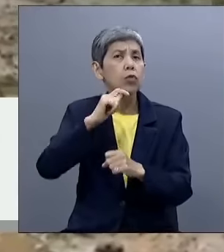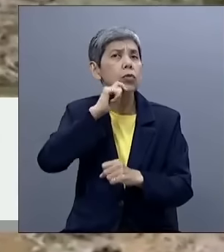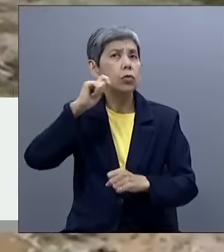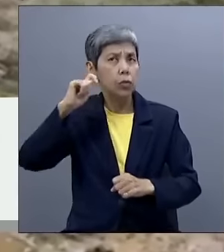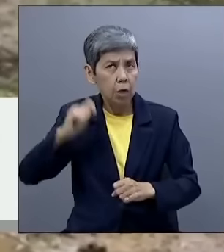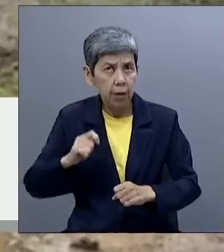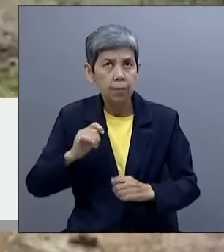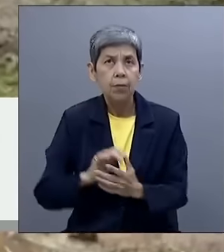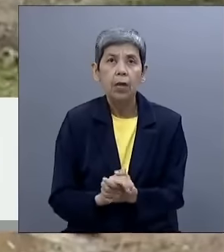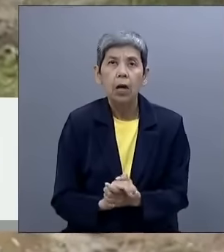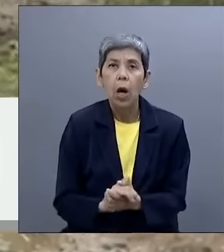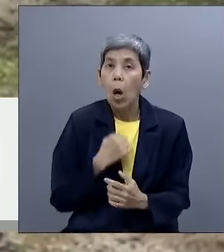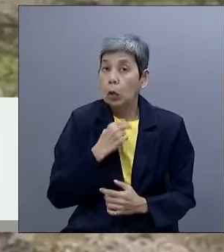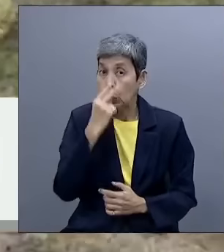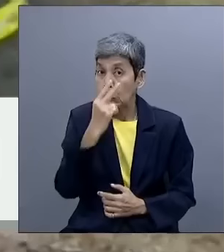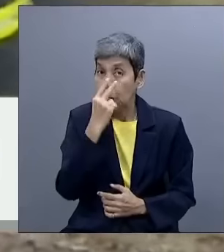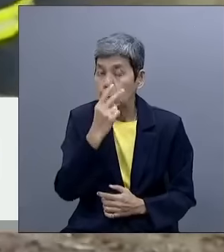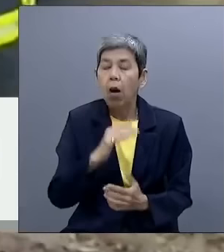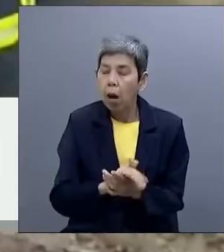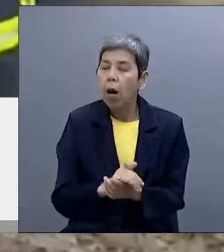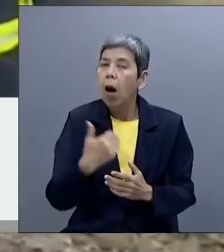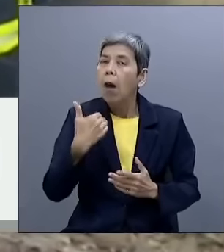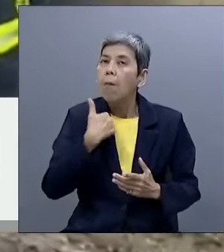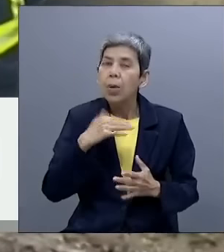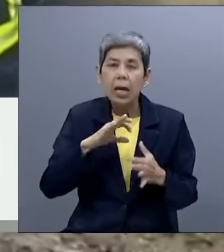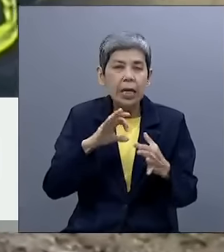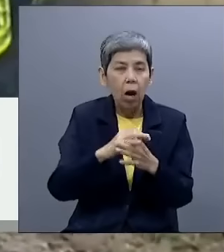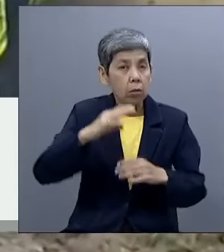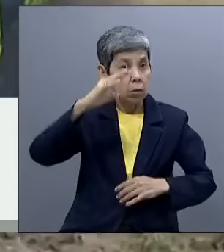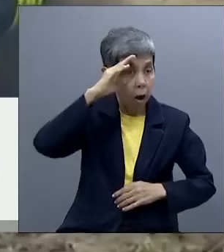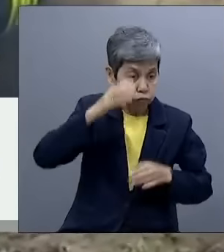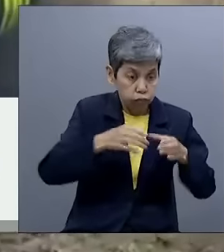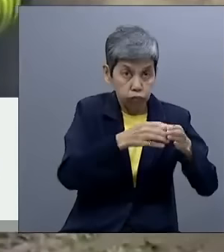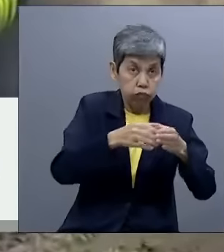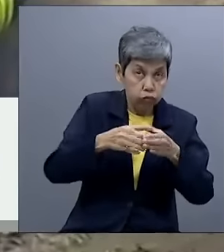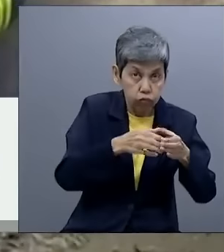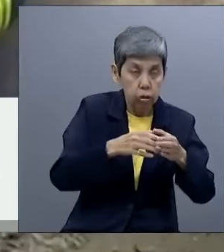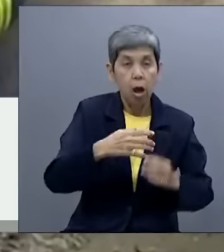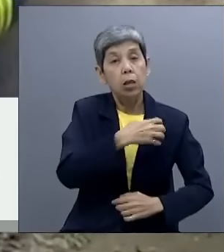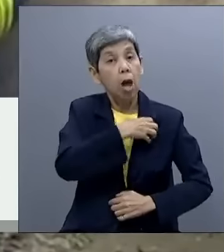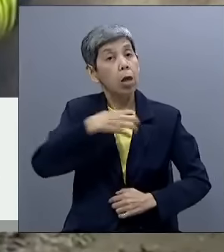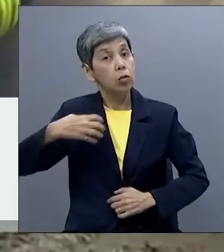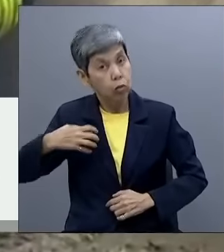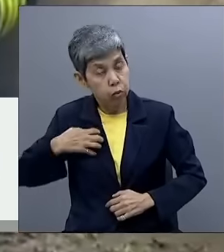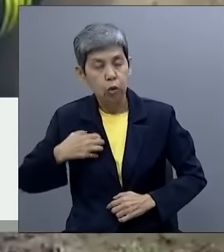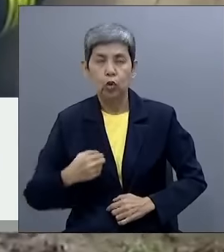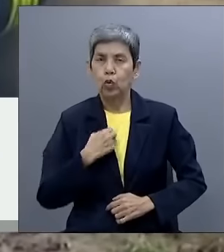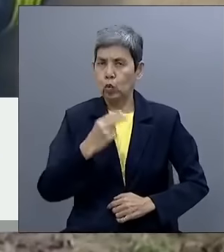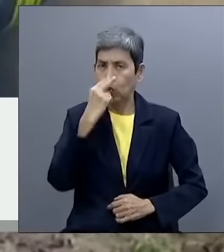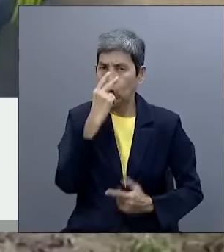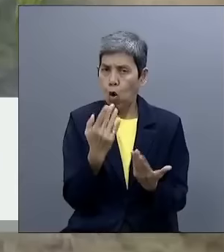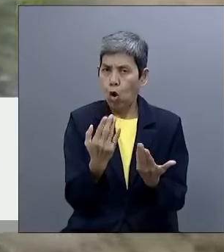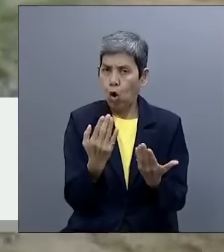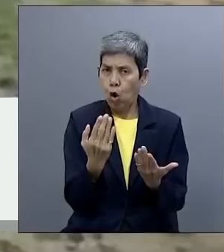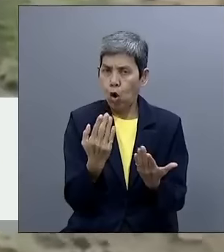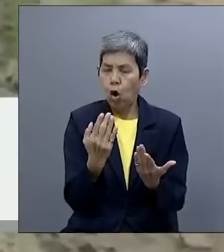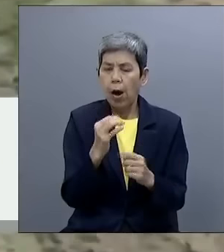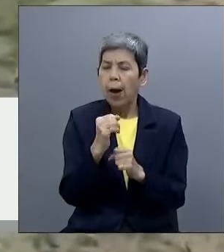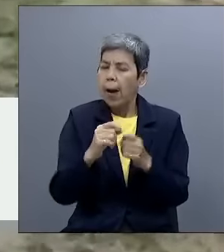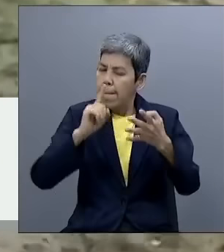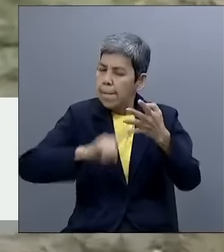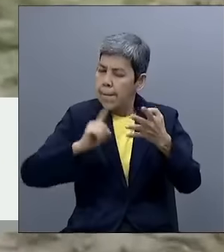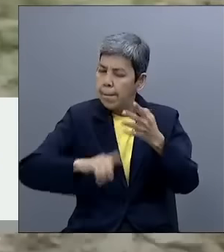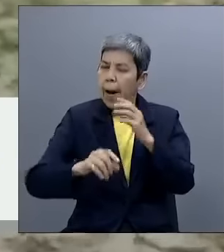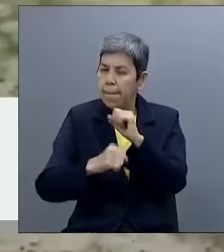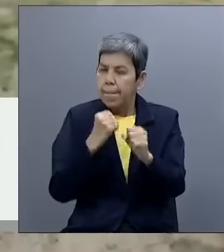ไม่แต่ความเปลี่ยนแปลงใดๆไม่ว่าจะเป็นทางการทหารหรือว่าการทูตอาจจะต้องรอไปจนถึงช่วงปลายปีนี้ถึงจะเริ่ม